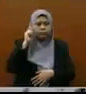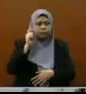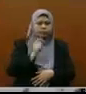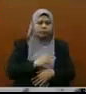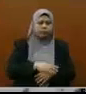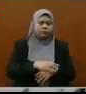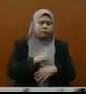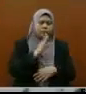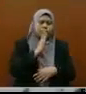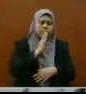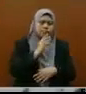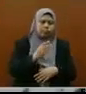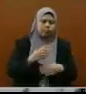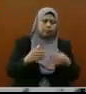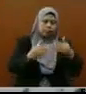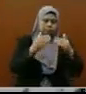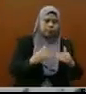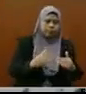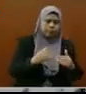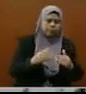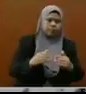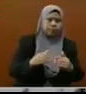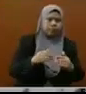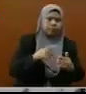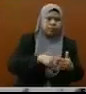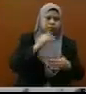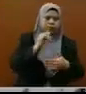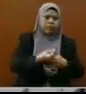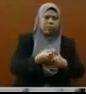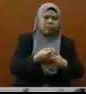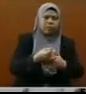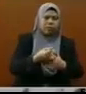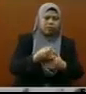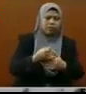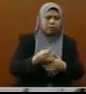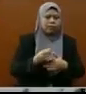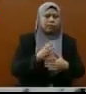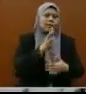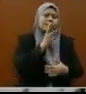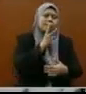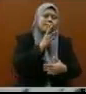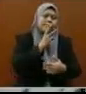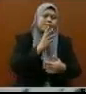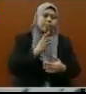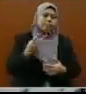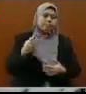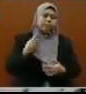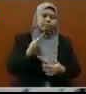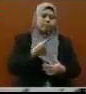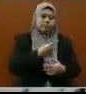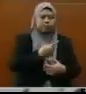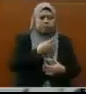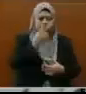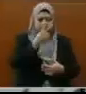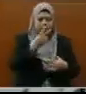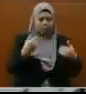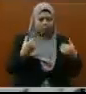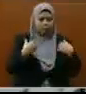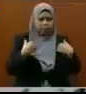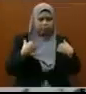seterusnya berkenaan dengan projek-projek pembangunan bekalan air. Jadi kita dapat lihat beberapa penambahan